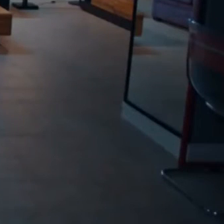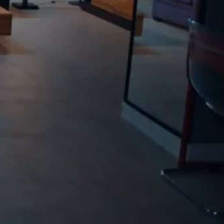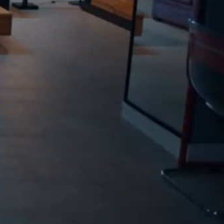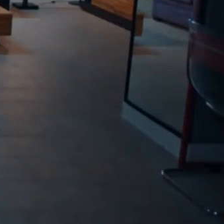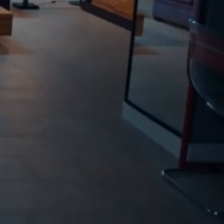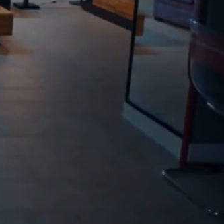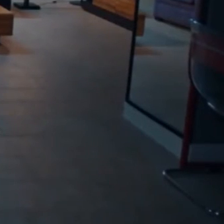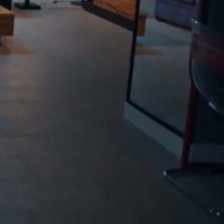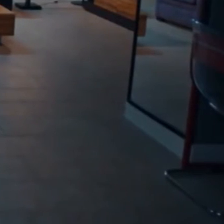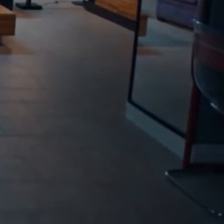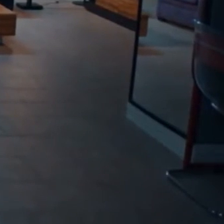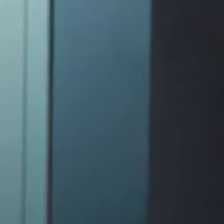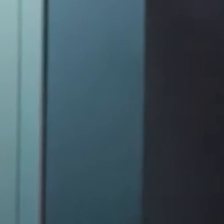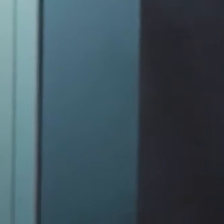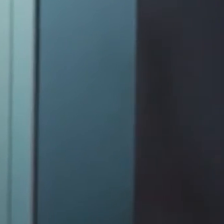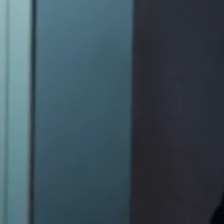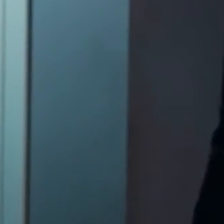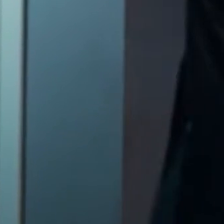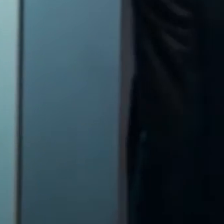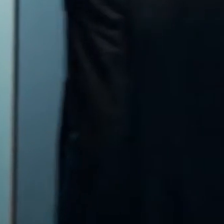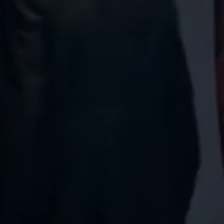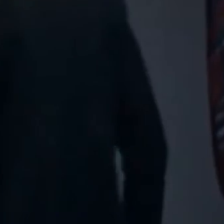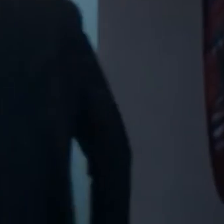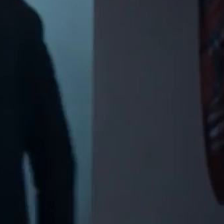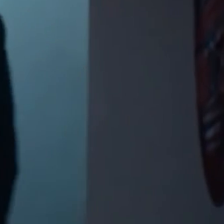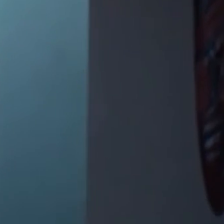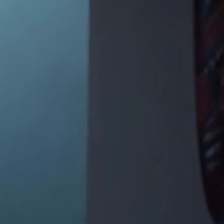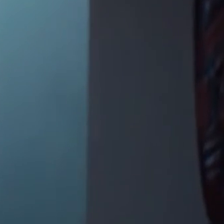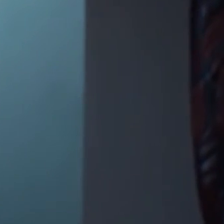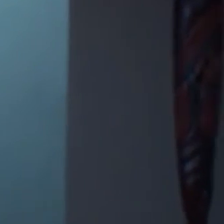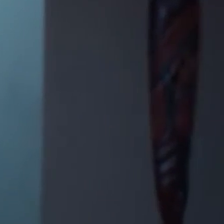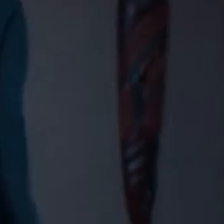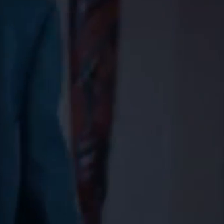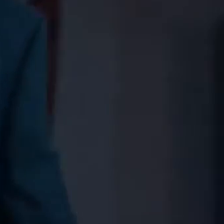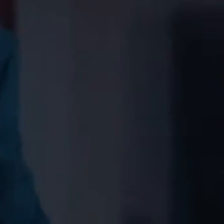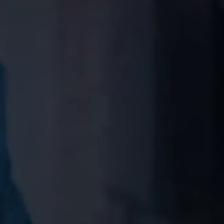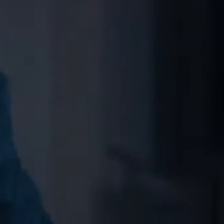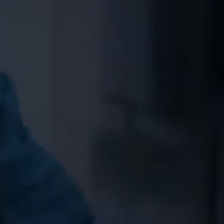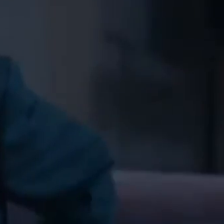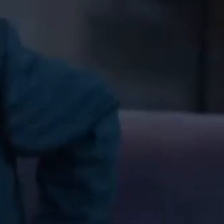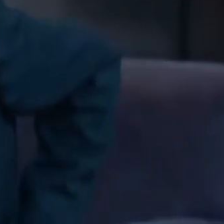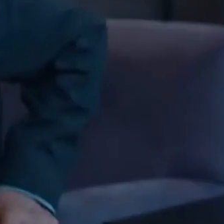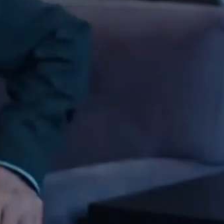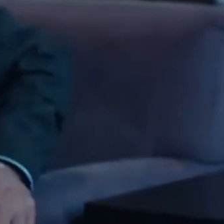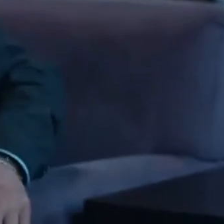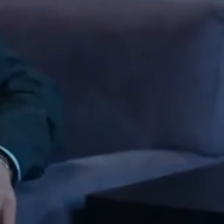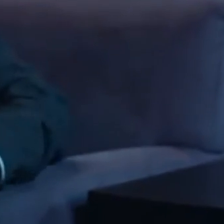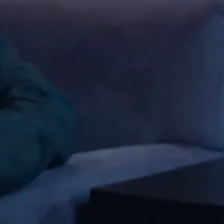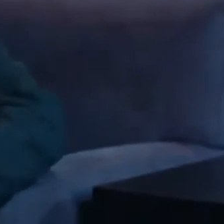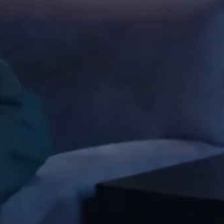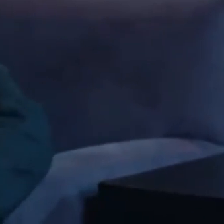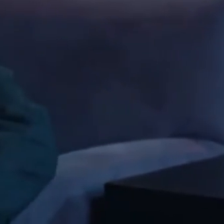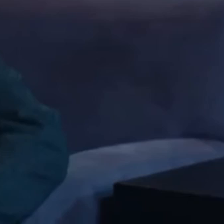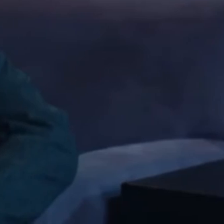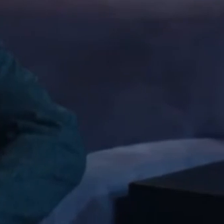olumlu anlamda kafa salladı, kalkıp yakasını düzeltti. Aksayarak kapıya doğru yürüyor. Bu sırada Martin ayakta duruyordu, koltuğa